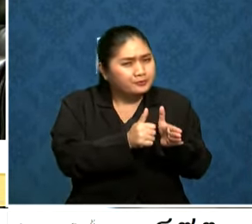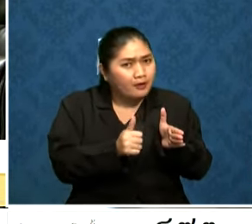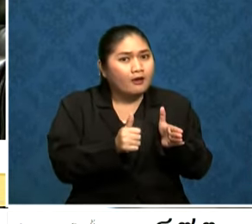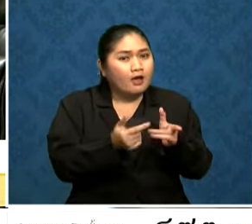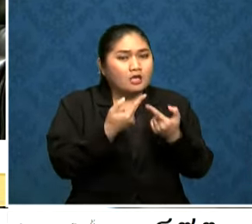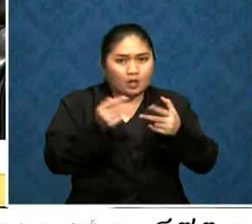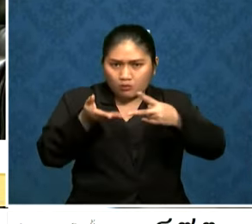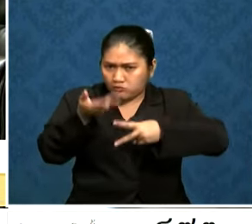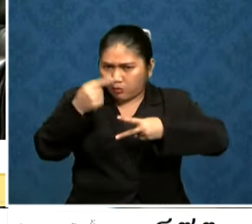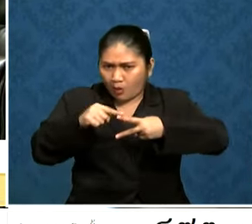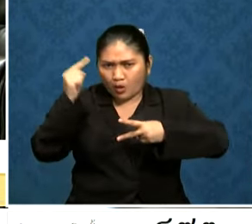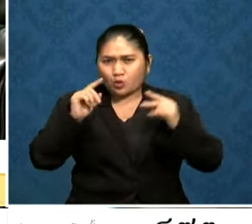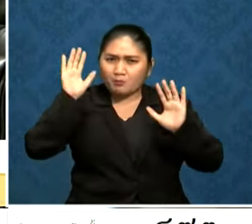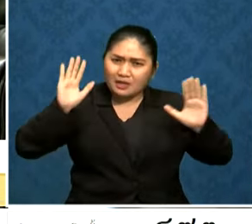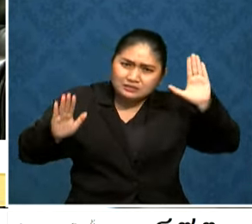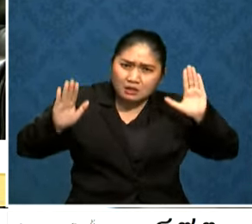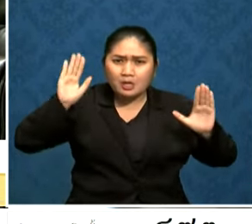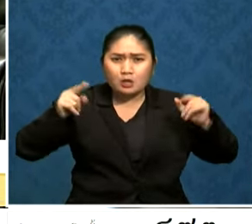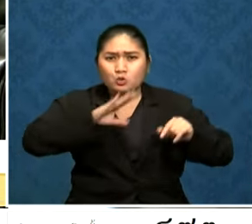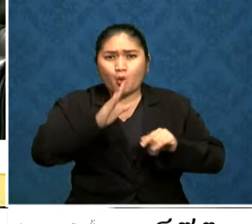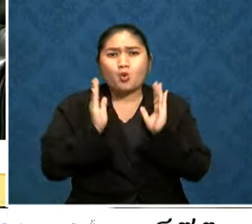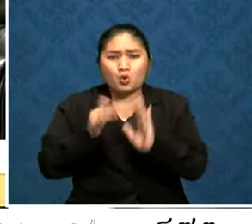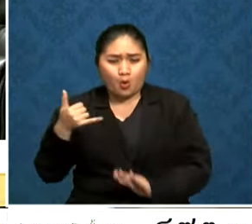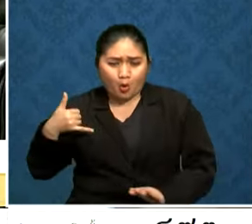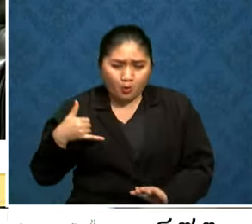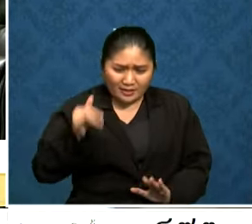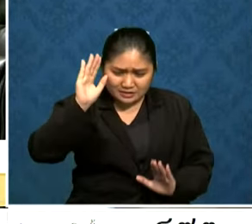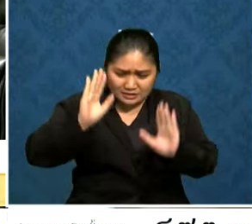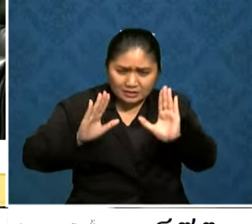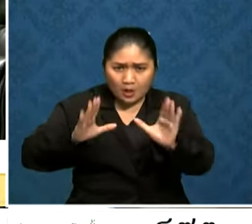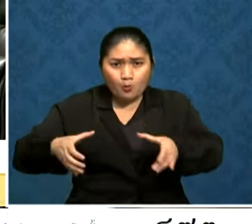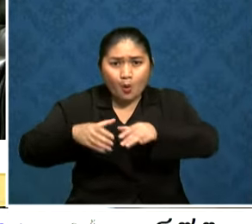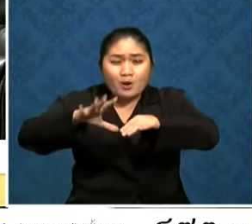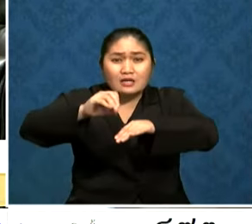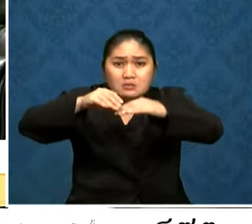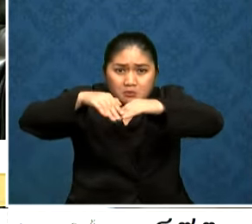ดเกนชนบนวาประชามติจะมีผลต่เมื่อคนออกมาใช้สิทธเกินก่งหนขผู้มสิทธ